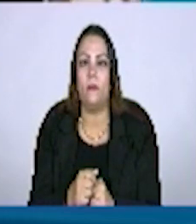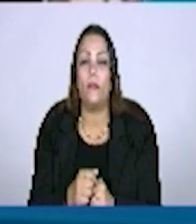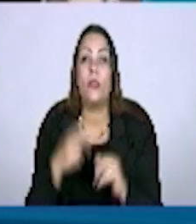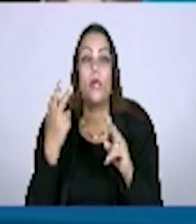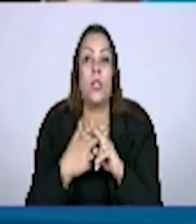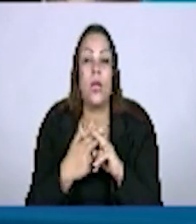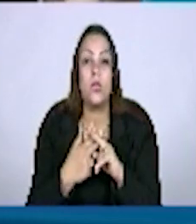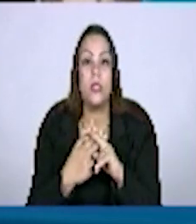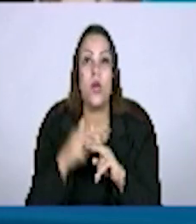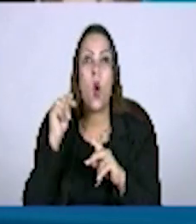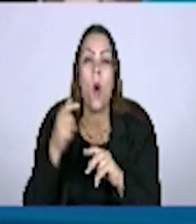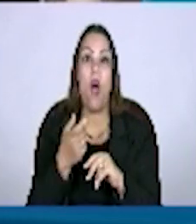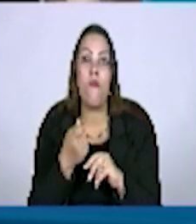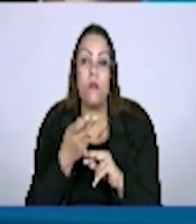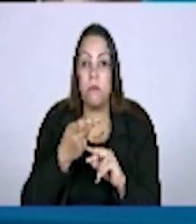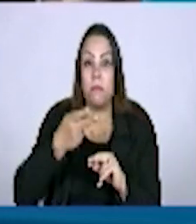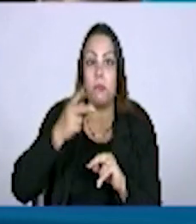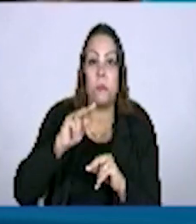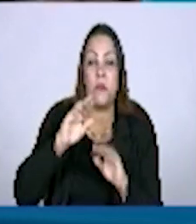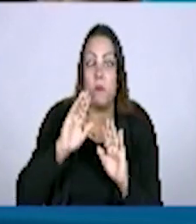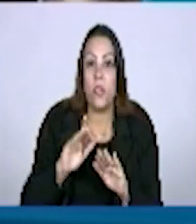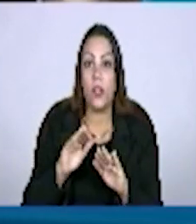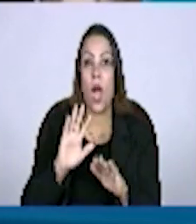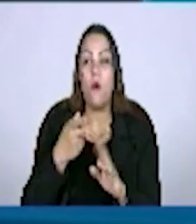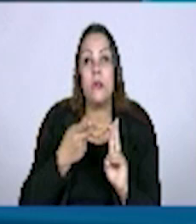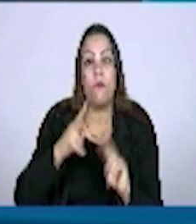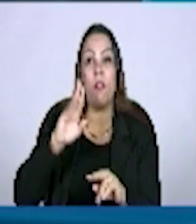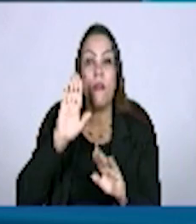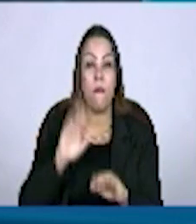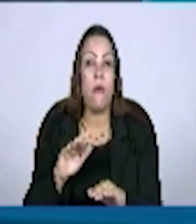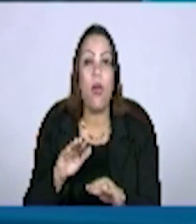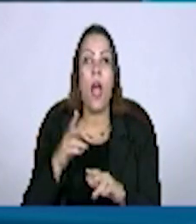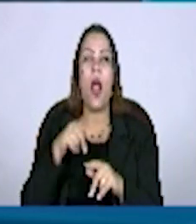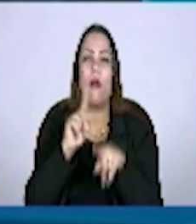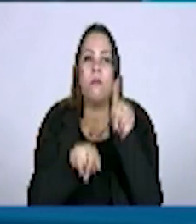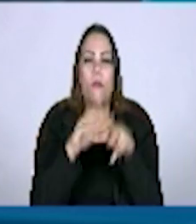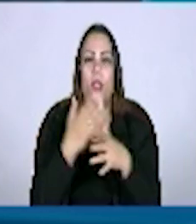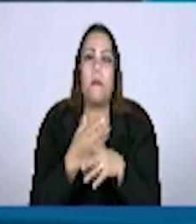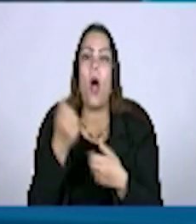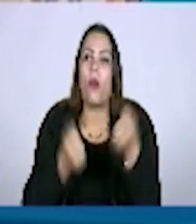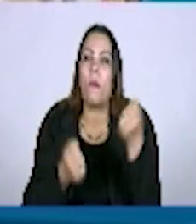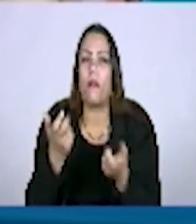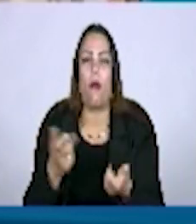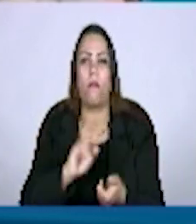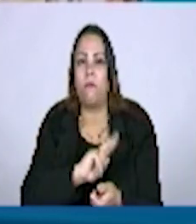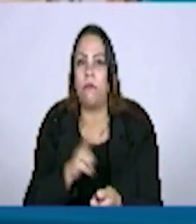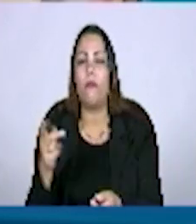الناس اللي كانت حاطه اوفر براسين او اوفر برايس او زياده في الاسعار على بعض السلع زي السيارات